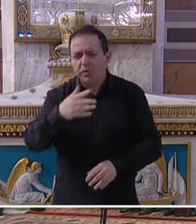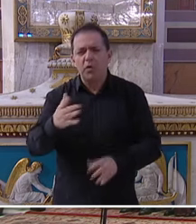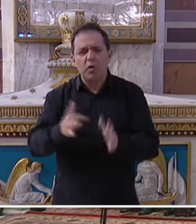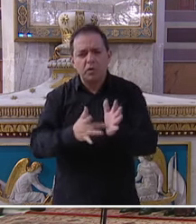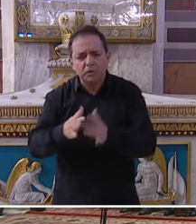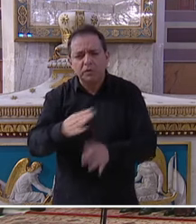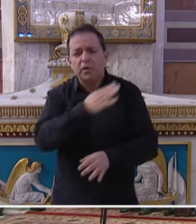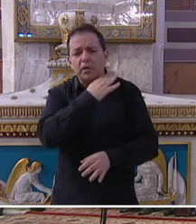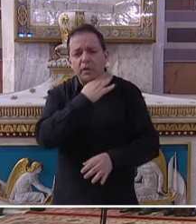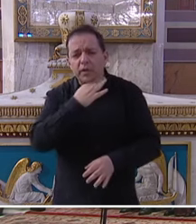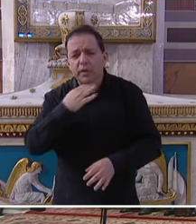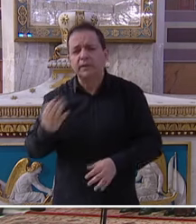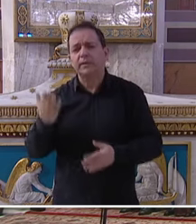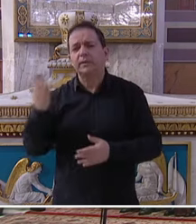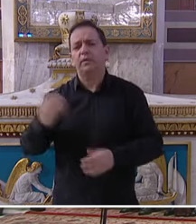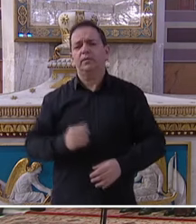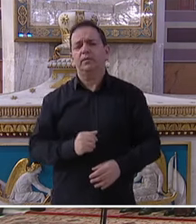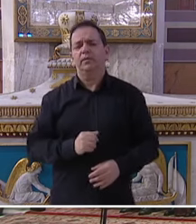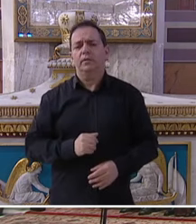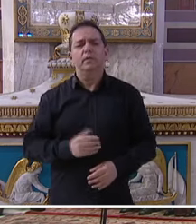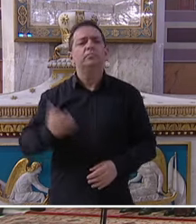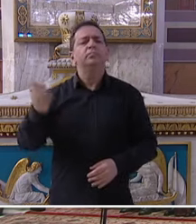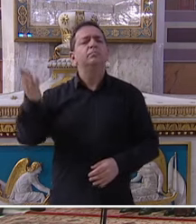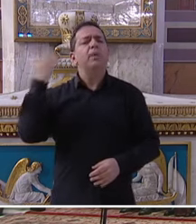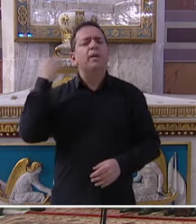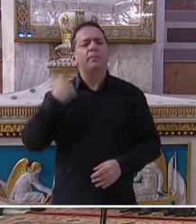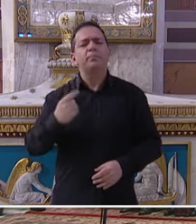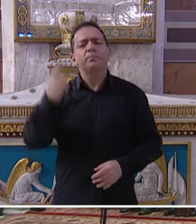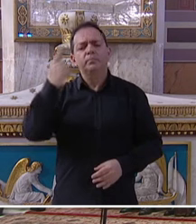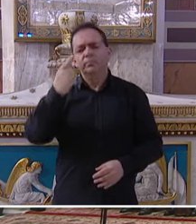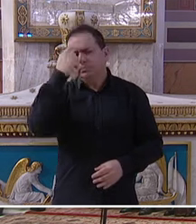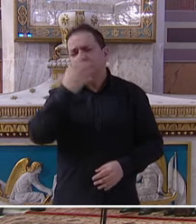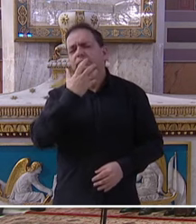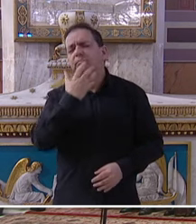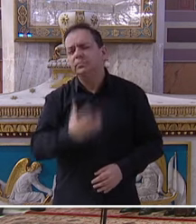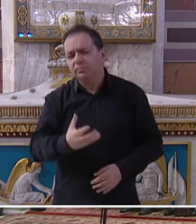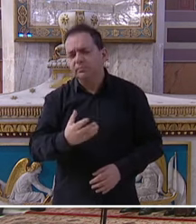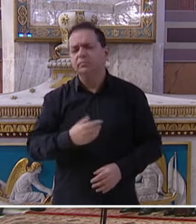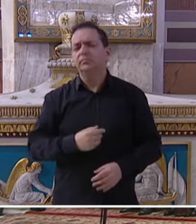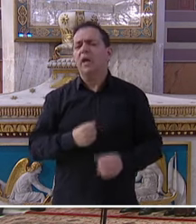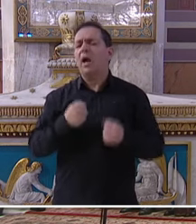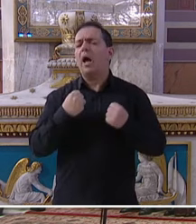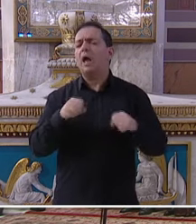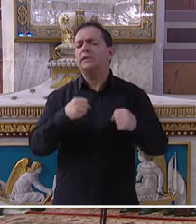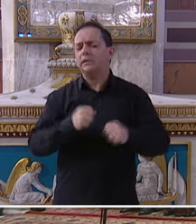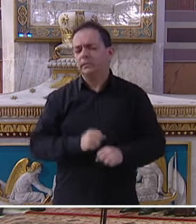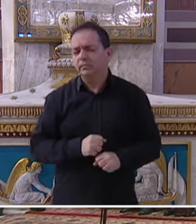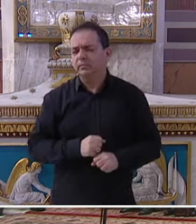και ένας αρχαίος ασκητής της Εκκλησίας έλεγε: «Τι ωφελεί